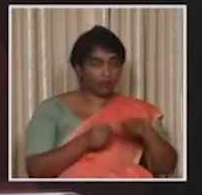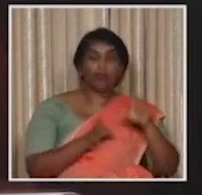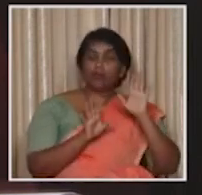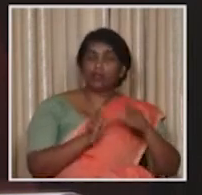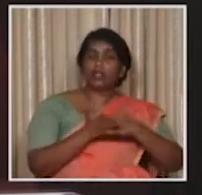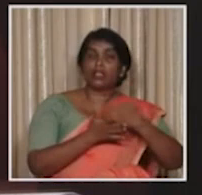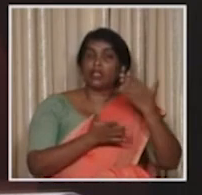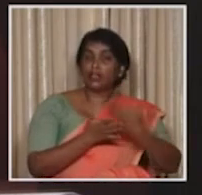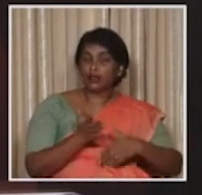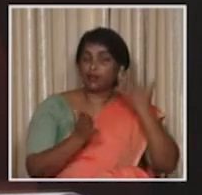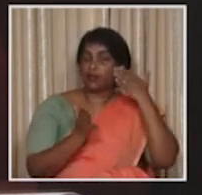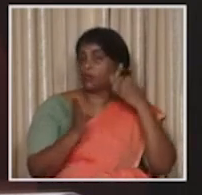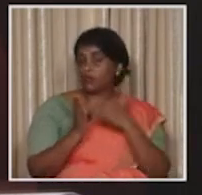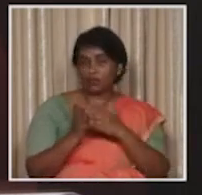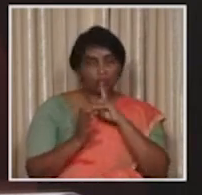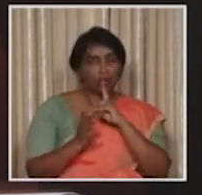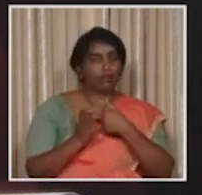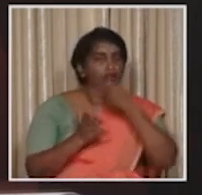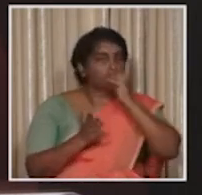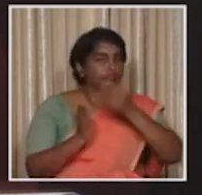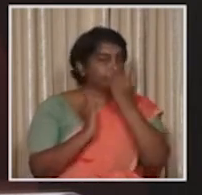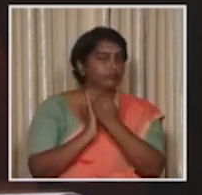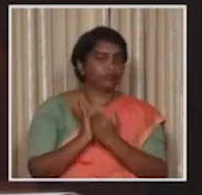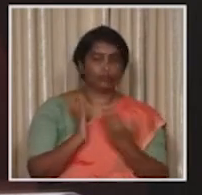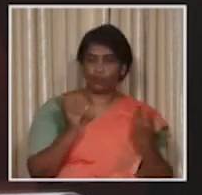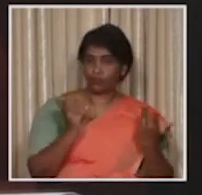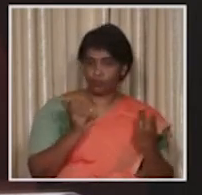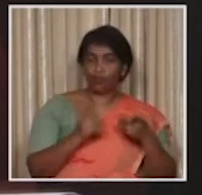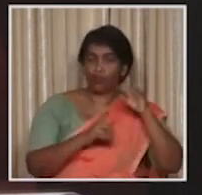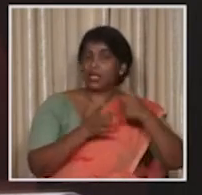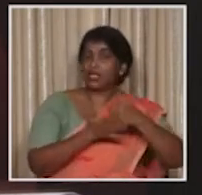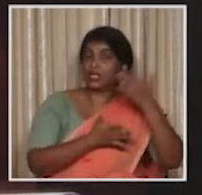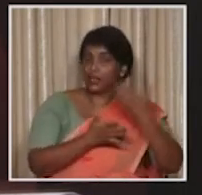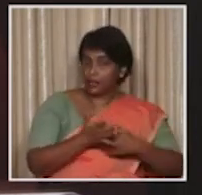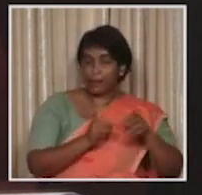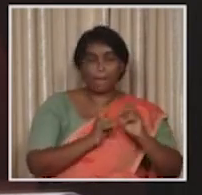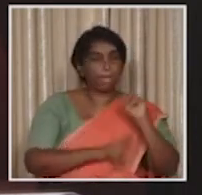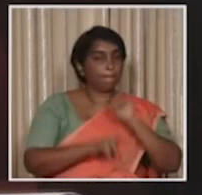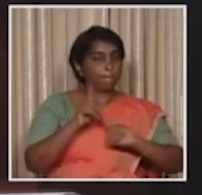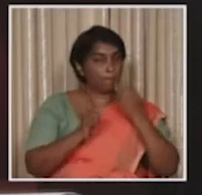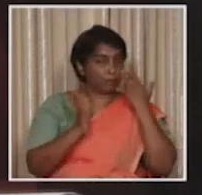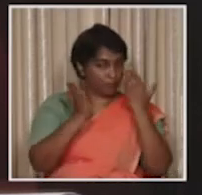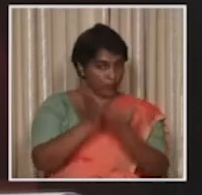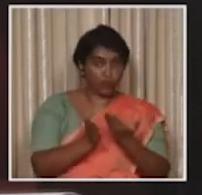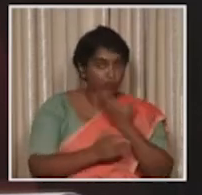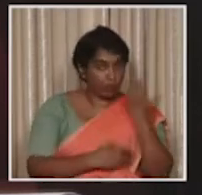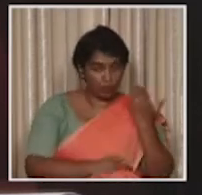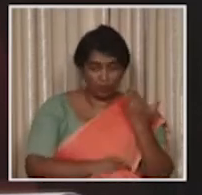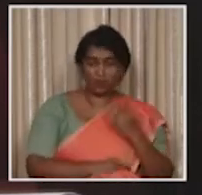මේ වාර්තාවේ සඳහන් නිගමනයන් කවරේ? එකී වාර්තාව මෙම පාර්ලිමේන්තුවට ඉදිරිපත් කළ හැකි